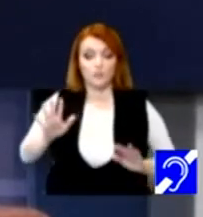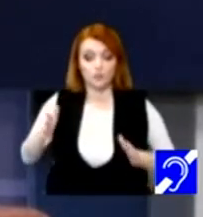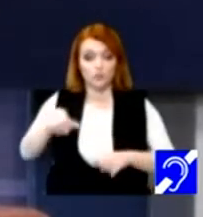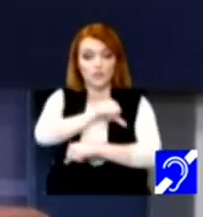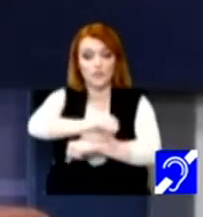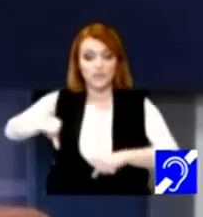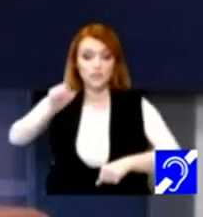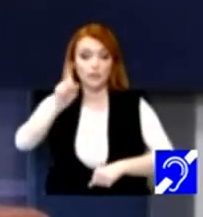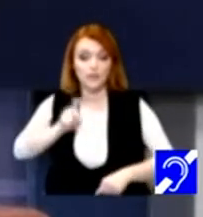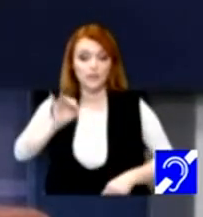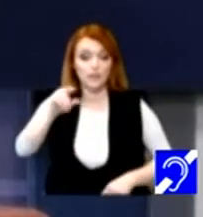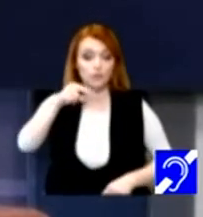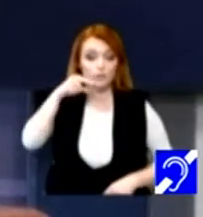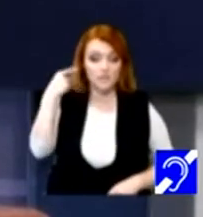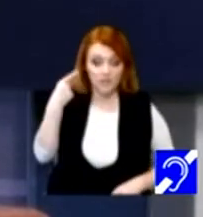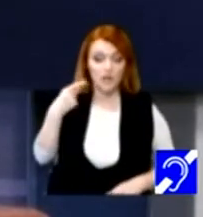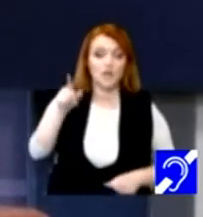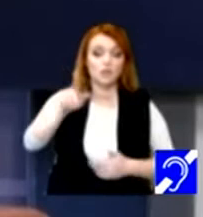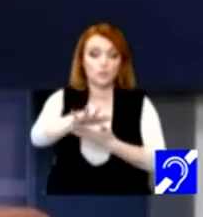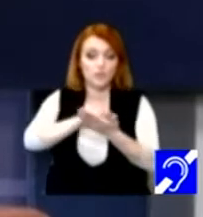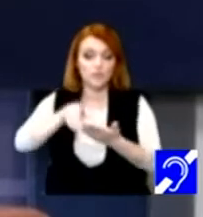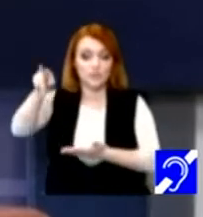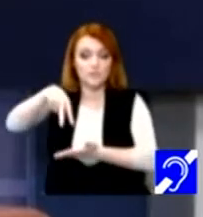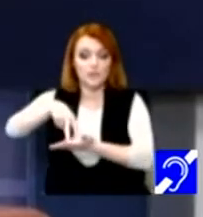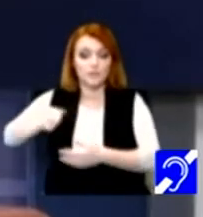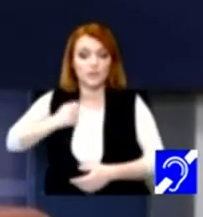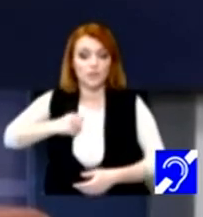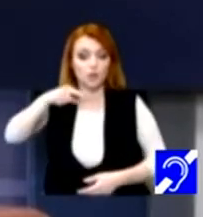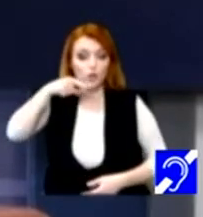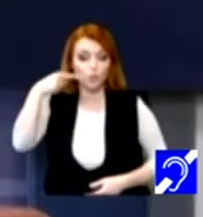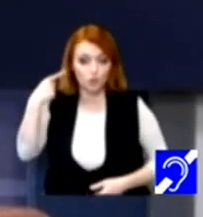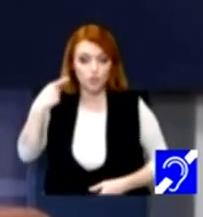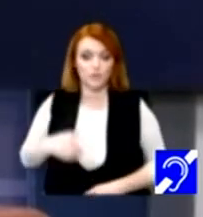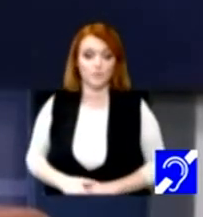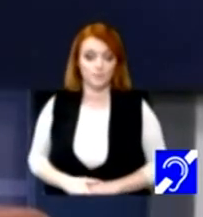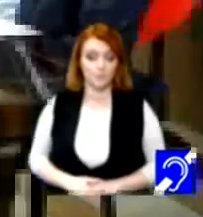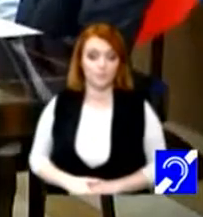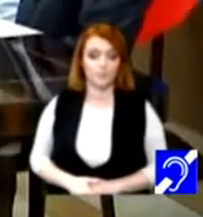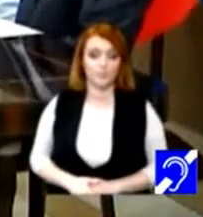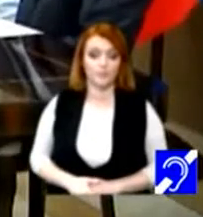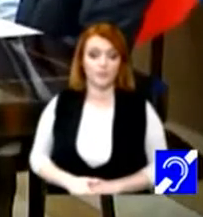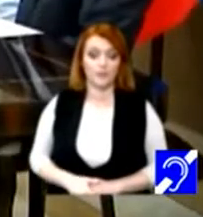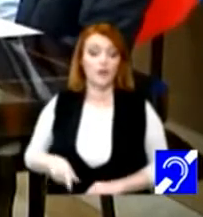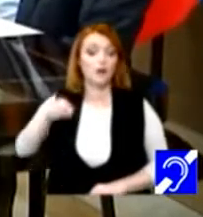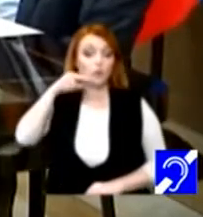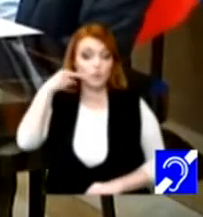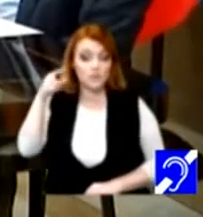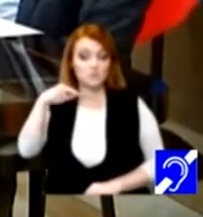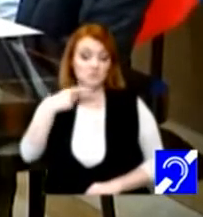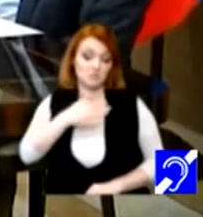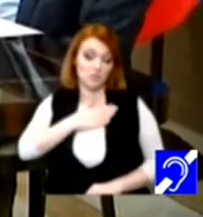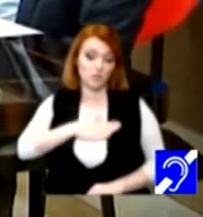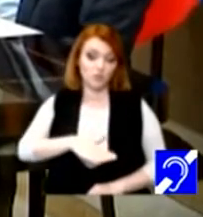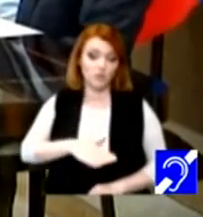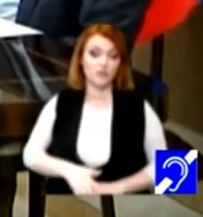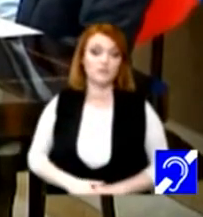and Ukraine is the military buildup by the Russians and the bellicose rhetoric from the leader of Russia. Kremlinul se declară mulțumit de